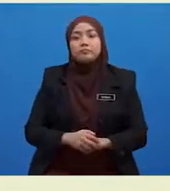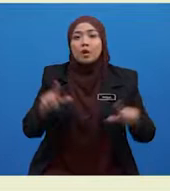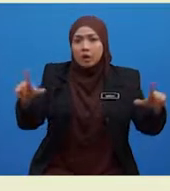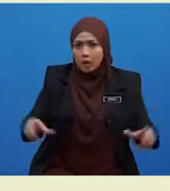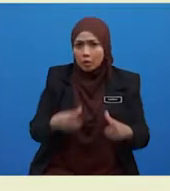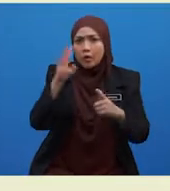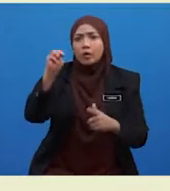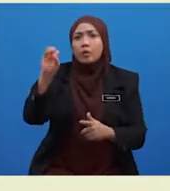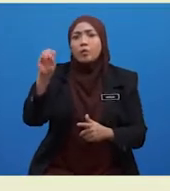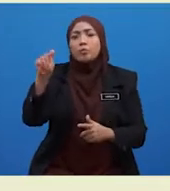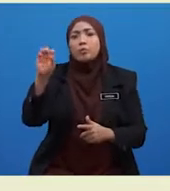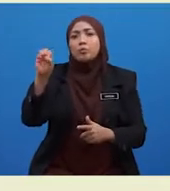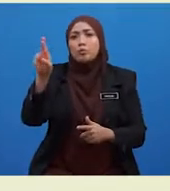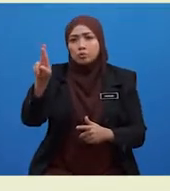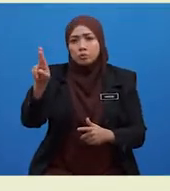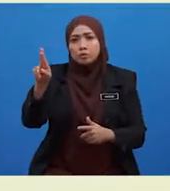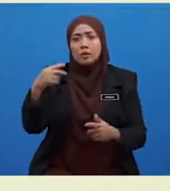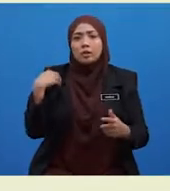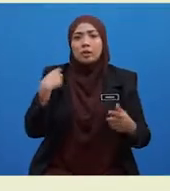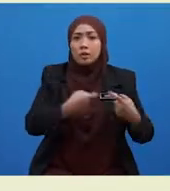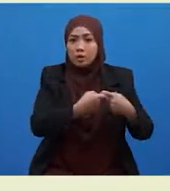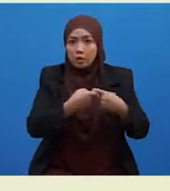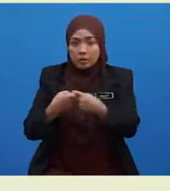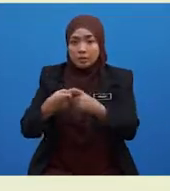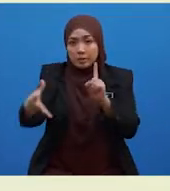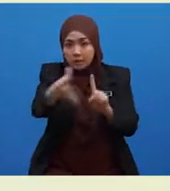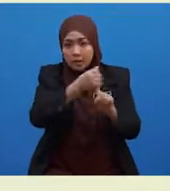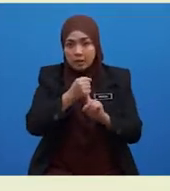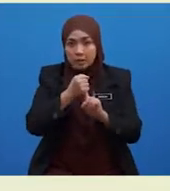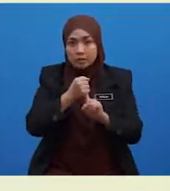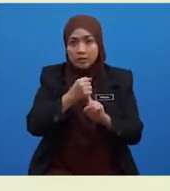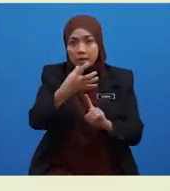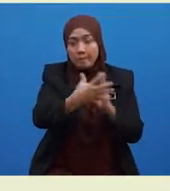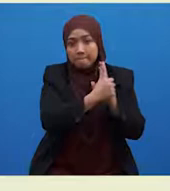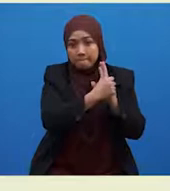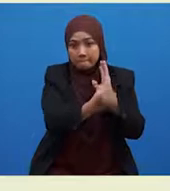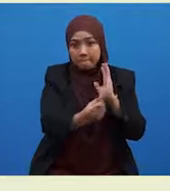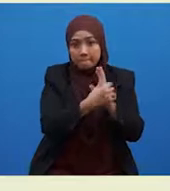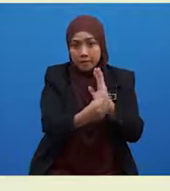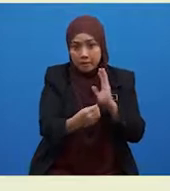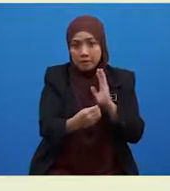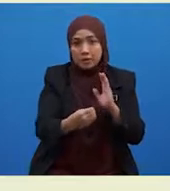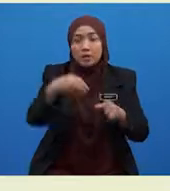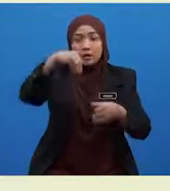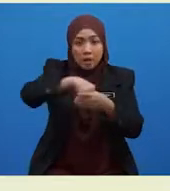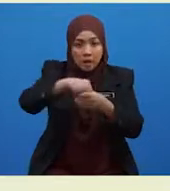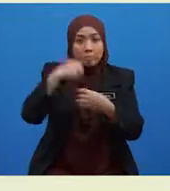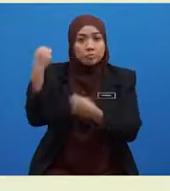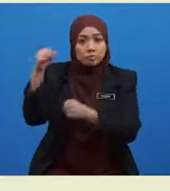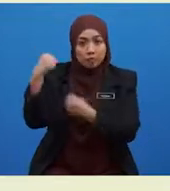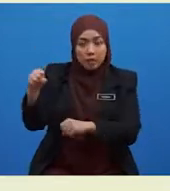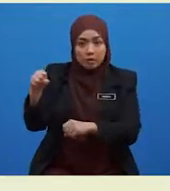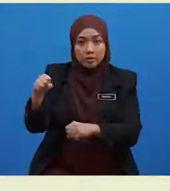lakuan motor berkait rapat dengan pencapaian kemahiran dalam aktiviti sukan dan ia terbahagi kepada